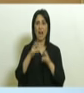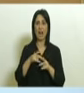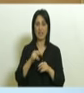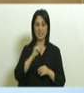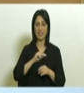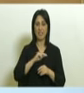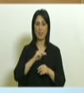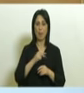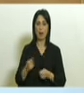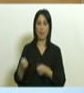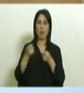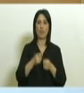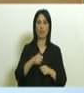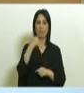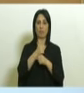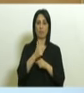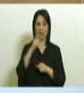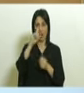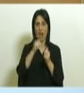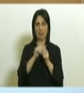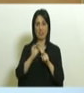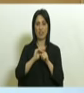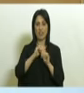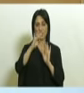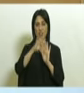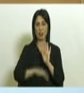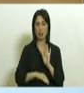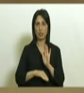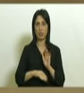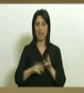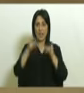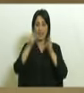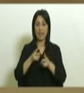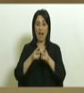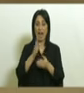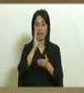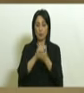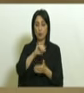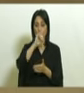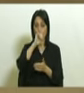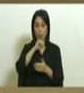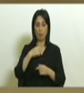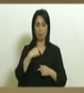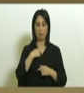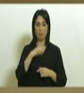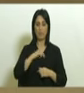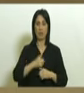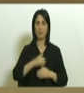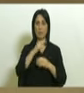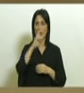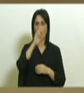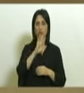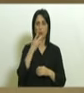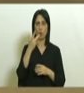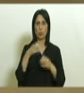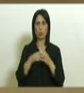თანამდებობები მოგვიტანაო. ეგ განცხადება თუ გახსოვთ? გვარებია ჩამოთვლილი ტრაგედიების პირდაპირ გარდაცვლილი ადამიანების. ხომ არ გეშლებათ პოლიტიკური